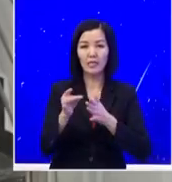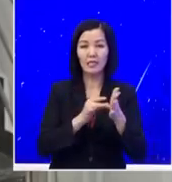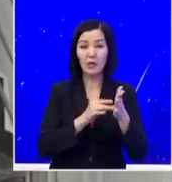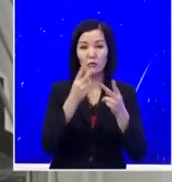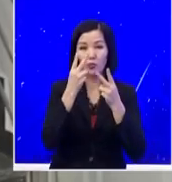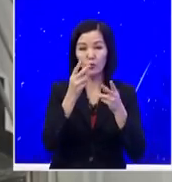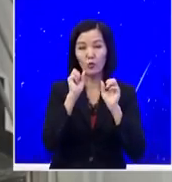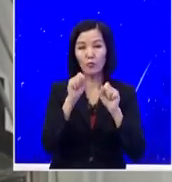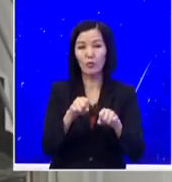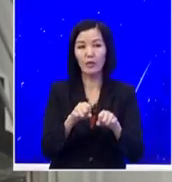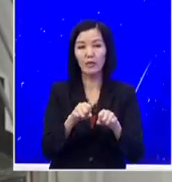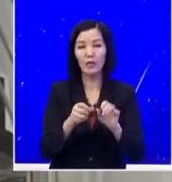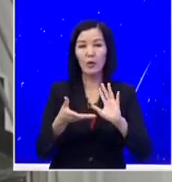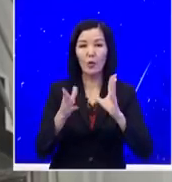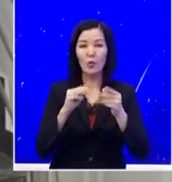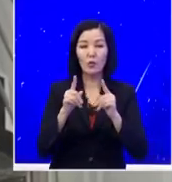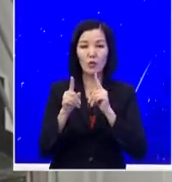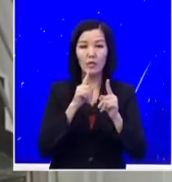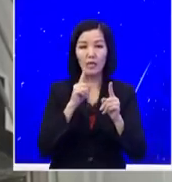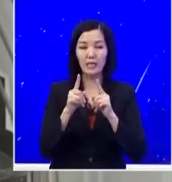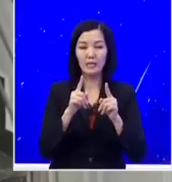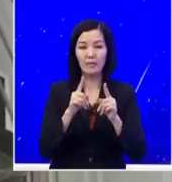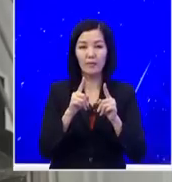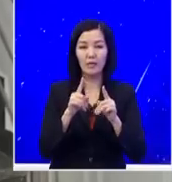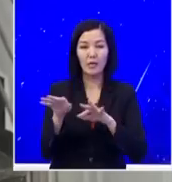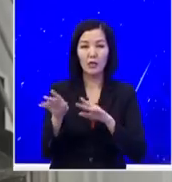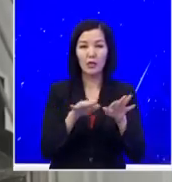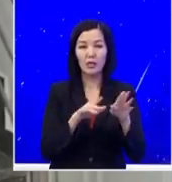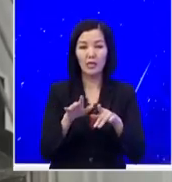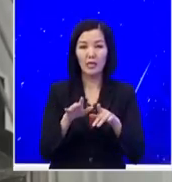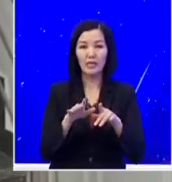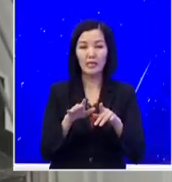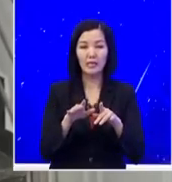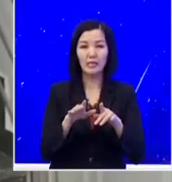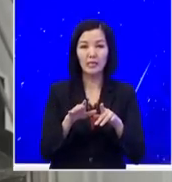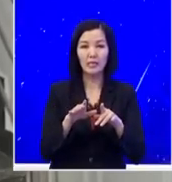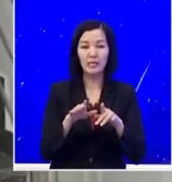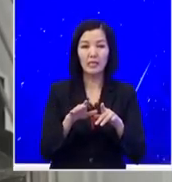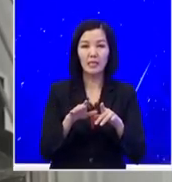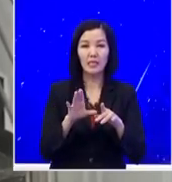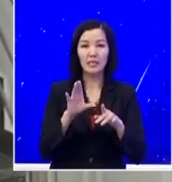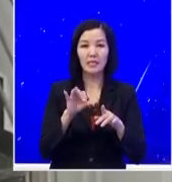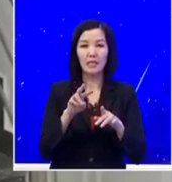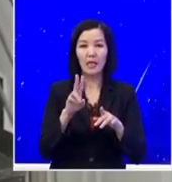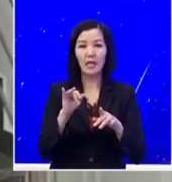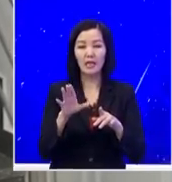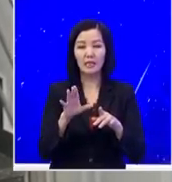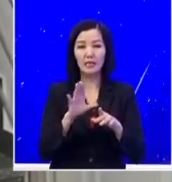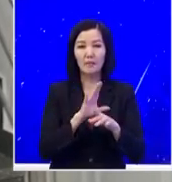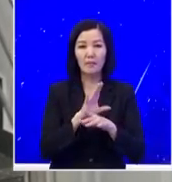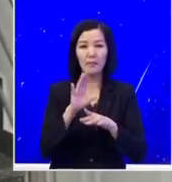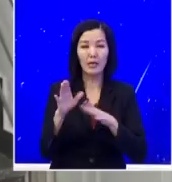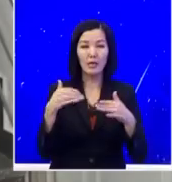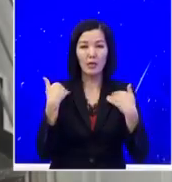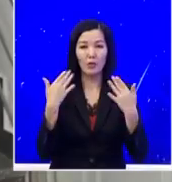болады. Және де қортын есеп берген кезде сол іс-шаралардың сілтемесі қоса берілу керек. Егер сілтемесі берілмесе, ол